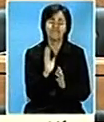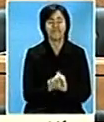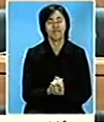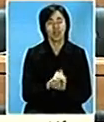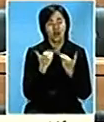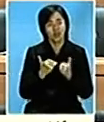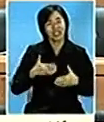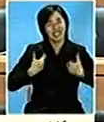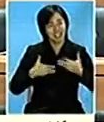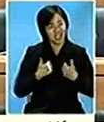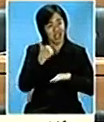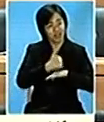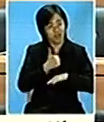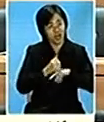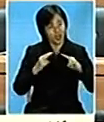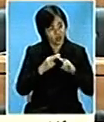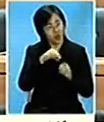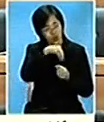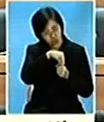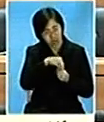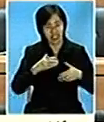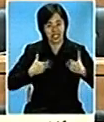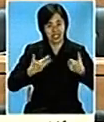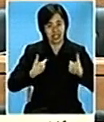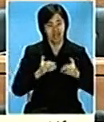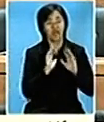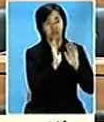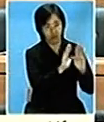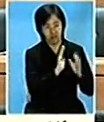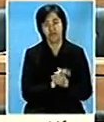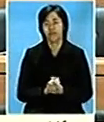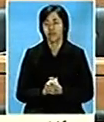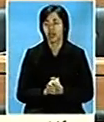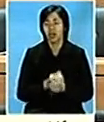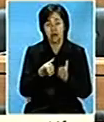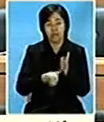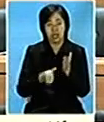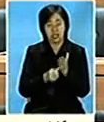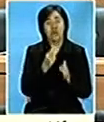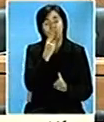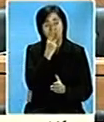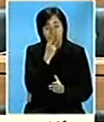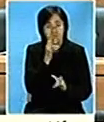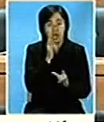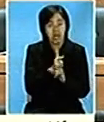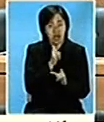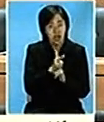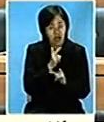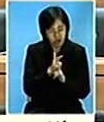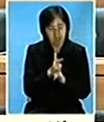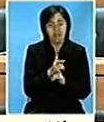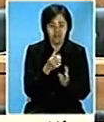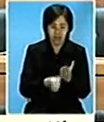วันนี้มานั่งฟังเองนะครับผมอยากฟังเรื่องนี้ไปดังนั้นภาษีที่ท่านได้จากภาษีบาปก็ได้จากภาษีของสัมภาระสัมภาษามิ